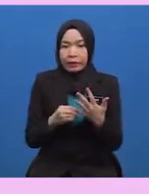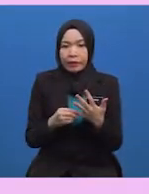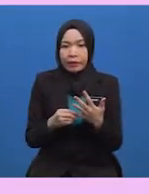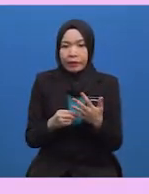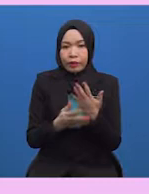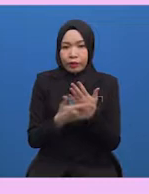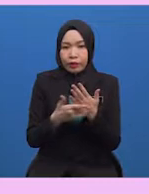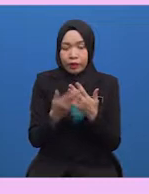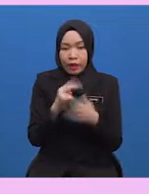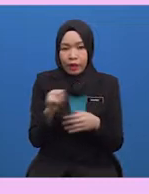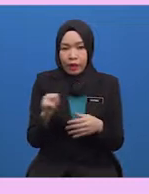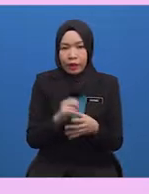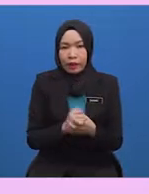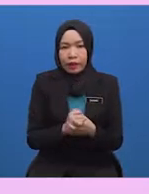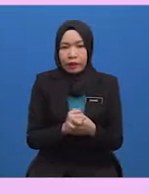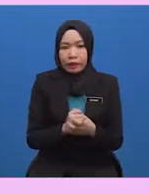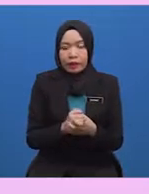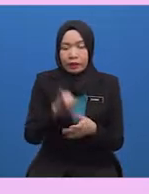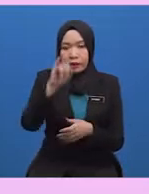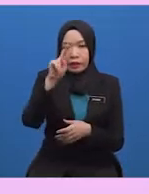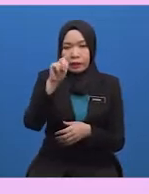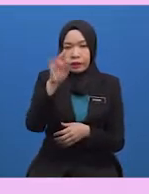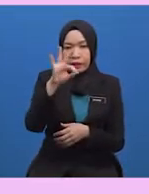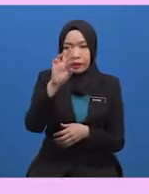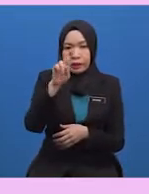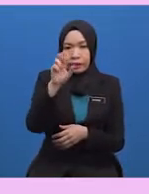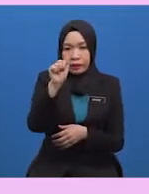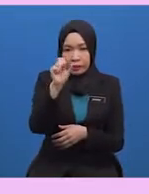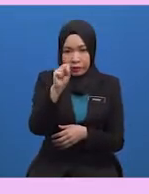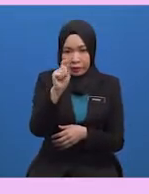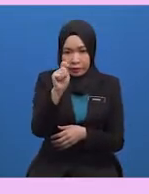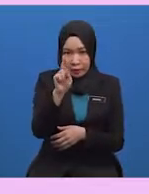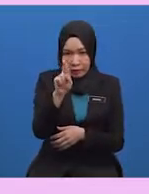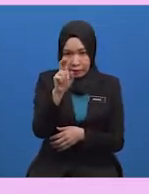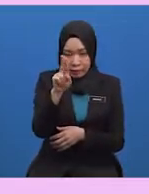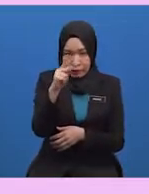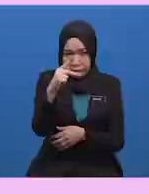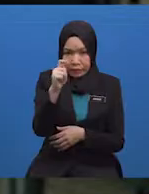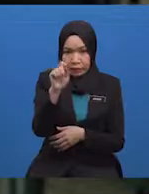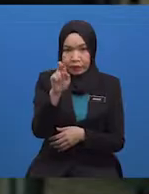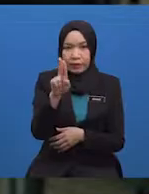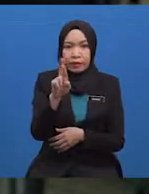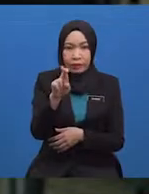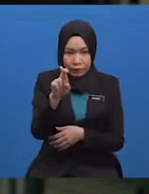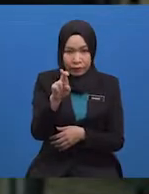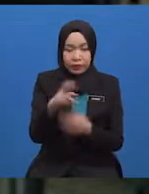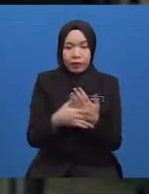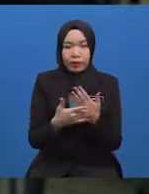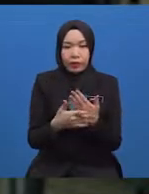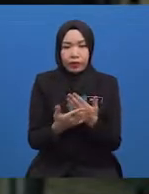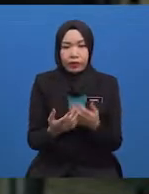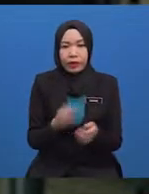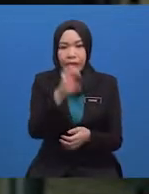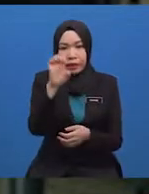Infrastruktur asas seperti jalan raya, jambatan, bekalan air dan elektrik. Kemajuan komunikasi